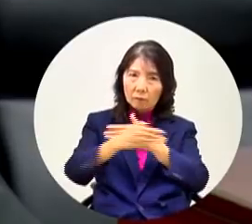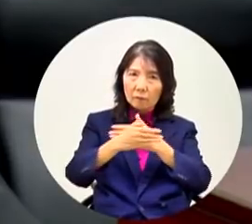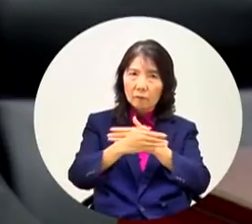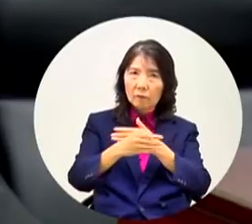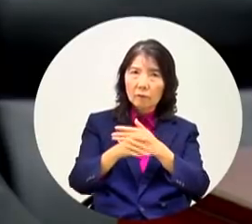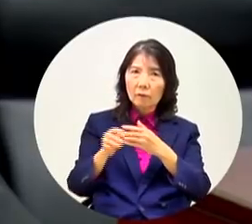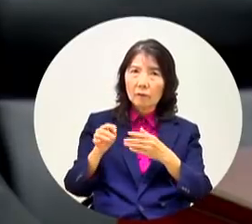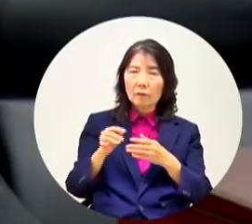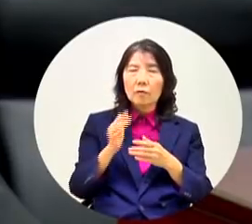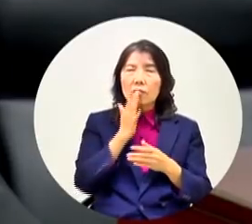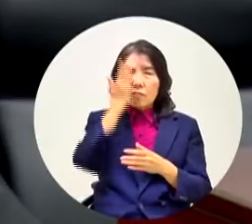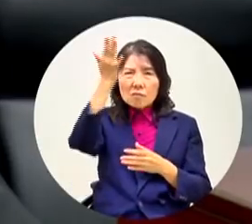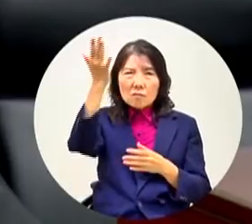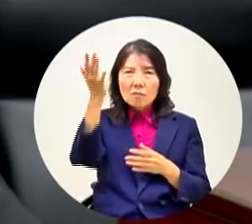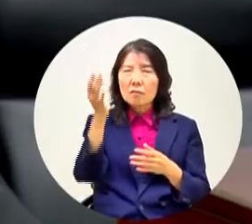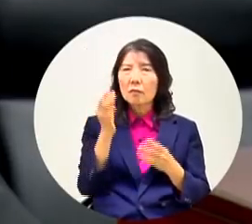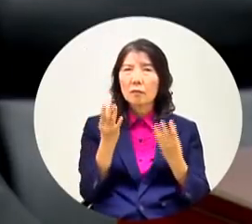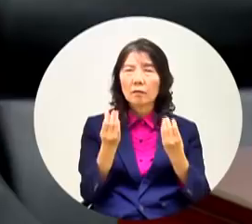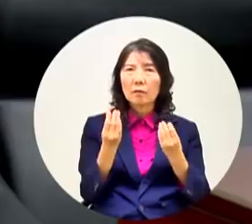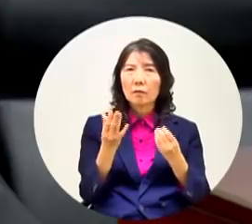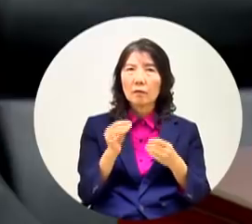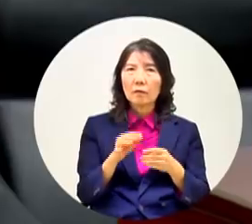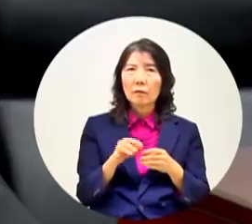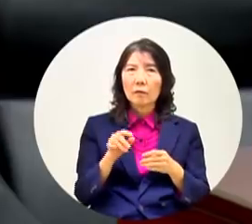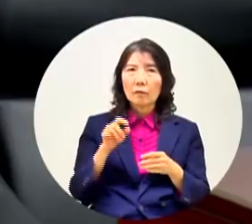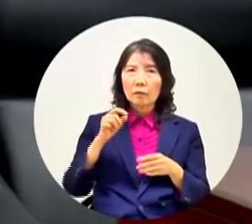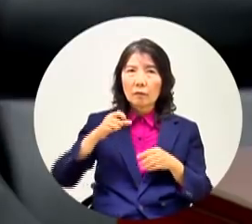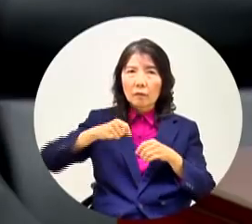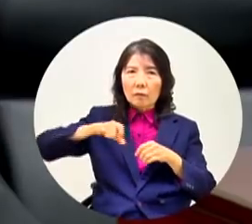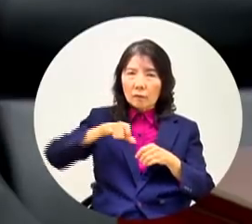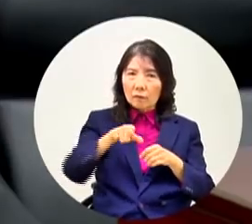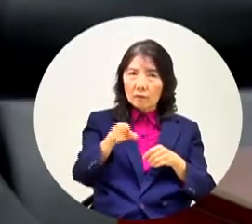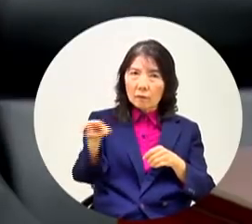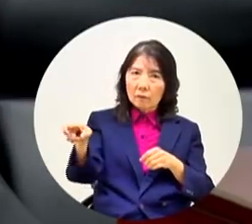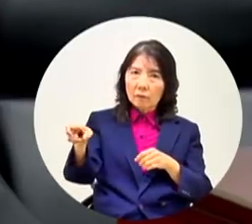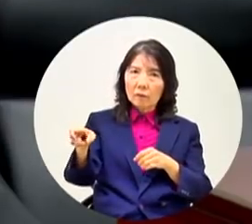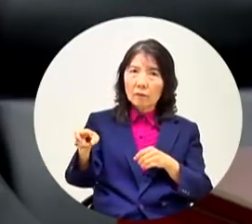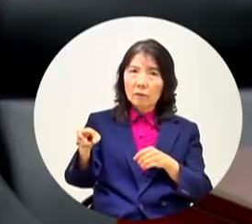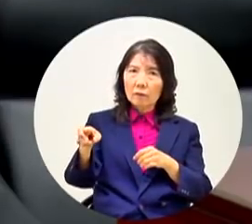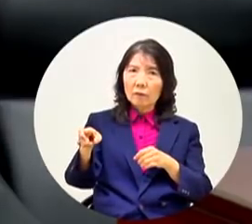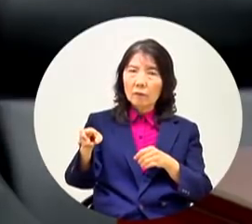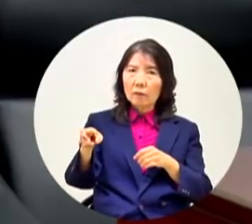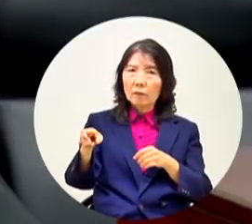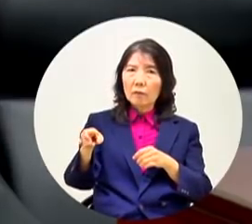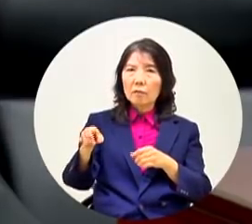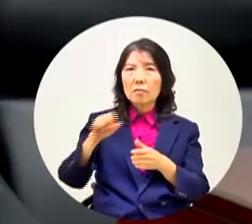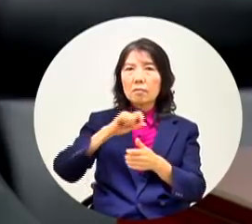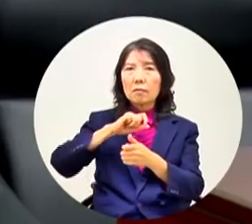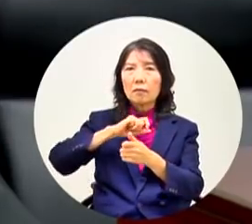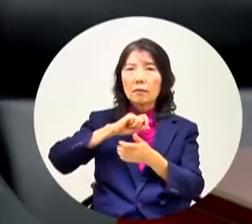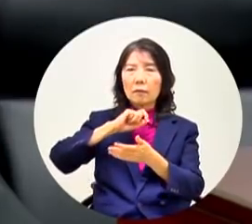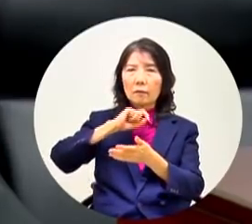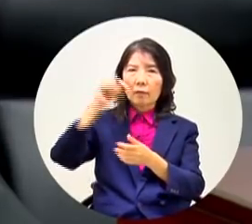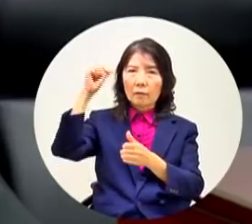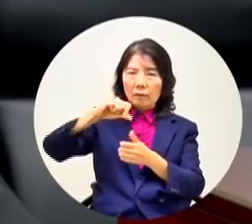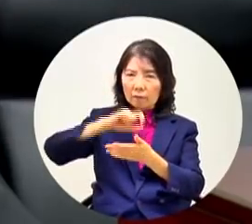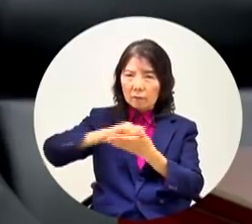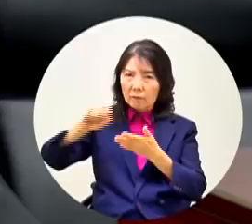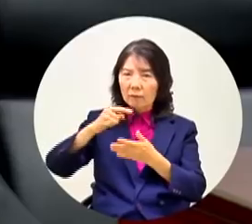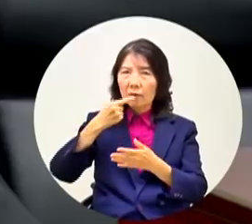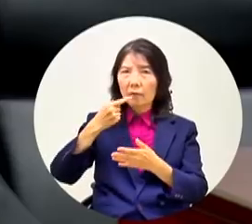办法顺畅。你机车右转，它做到面临开红灯，红灯右转的红